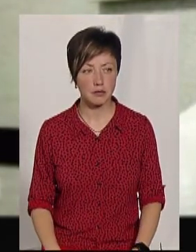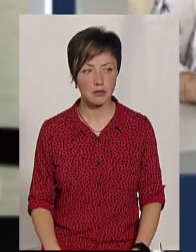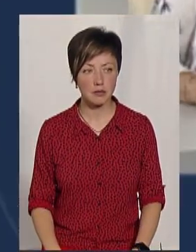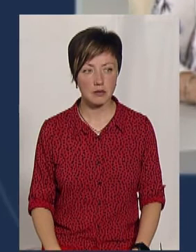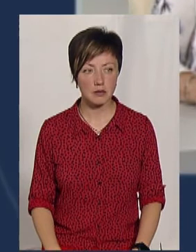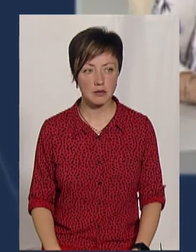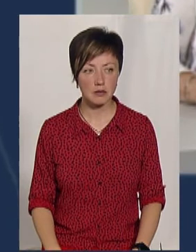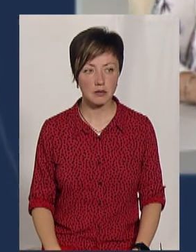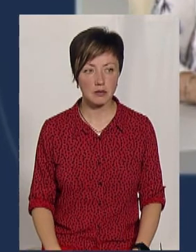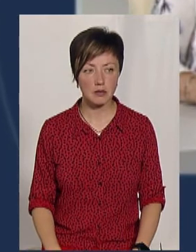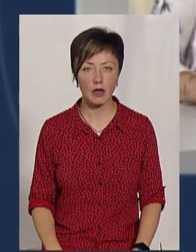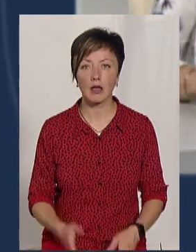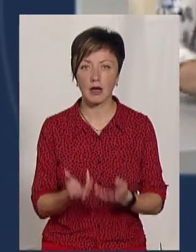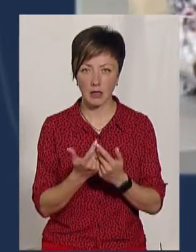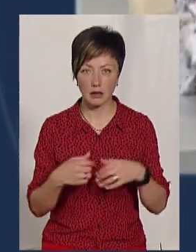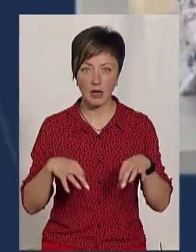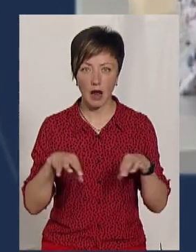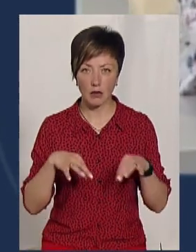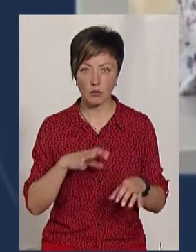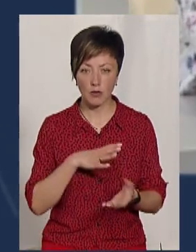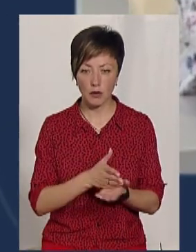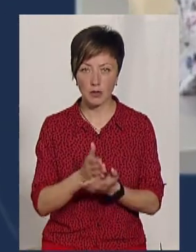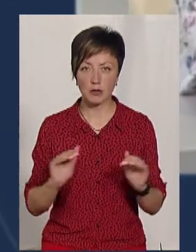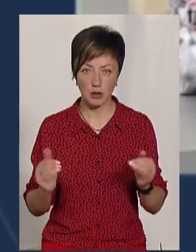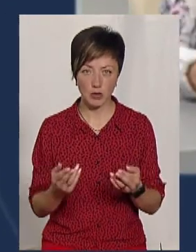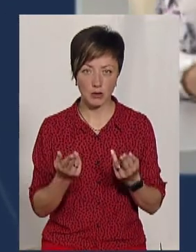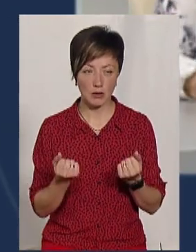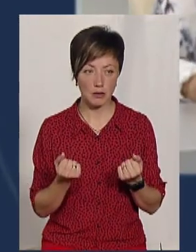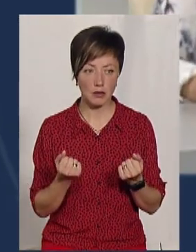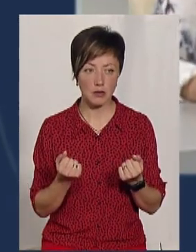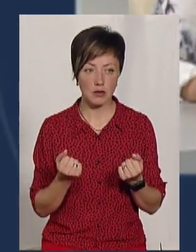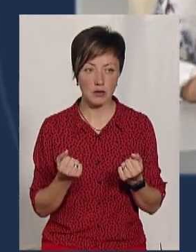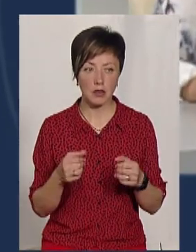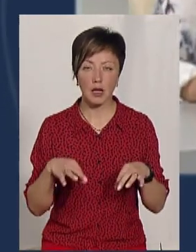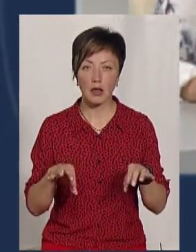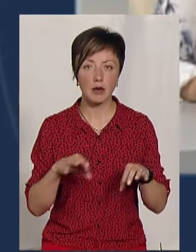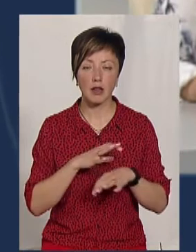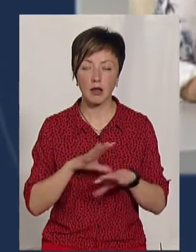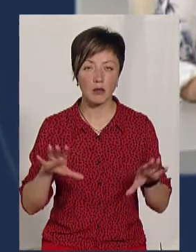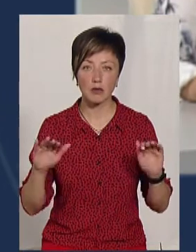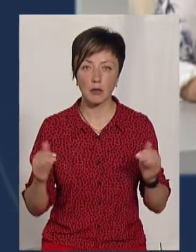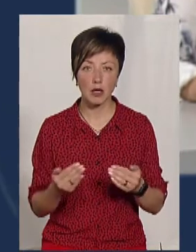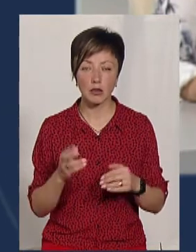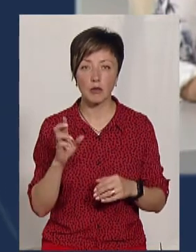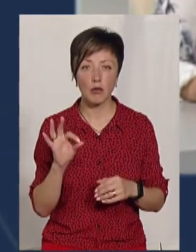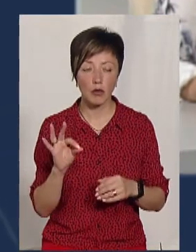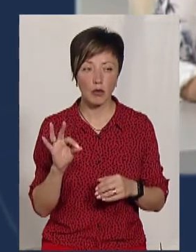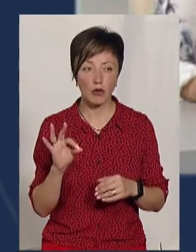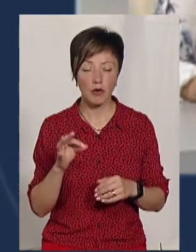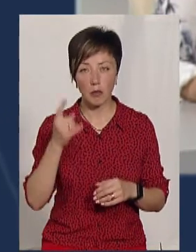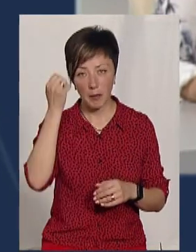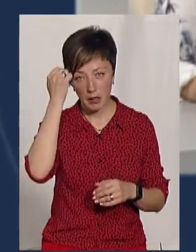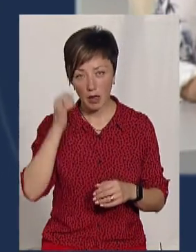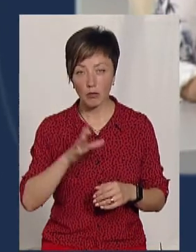Ну, напевно, і кількість транспорту, який був на маршрутах, зменшилась, правда? Транспорту не зменшилась, тому що ви